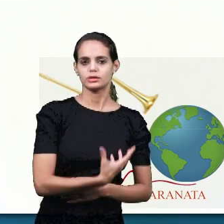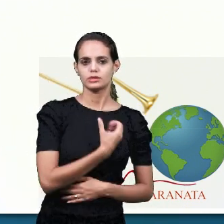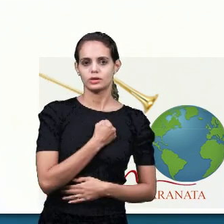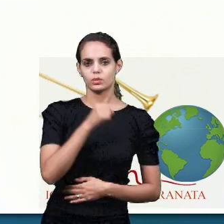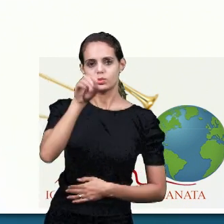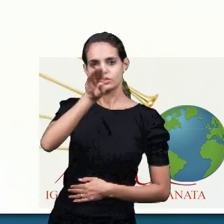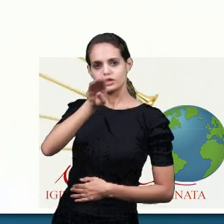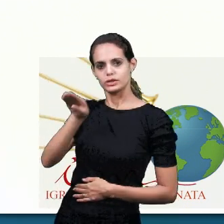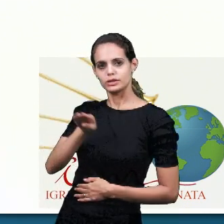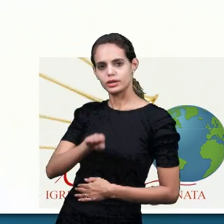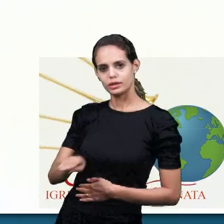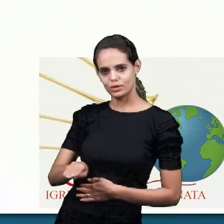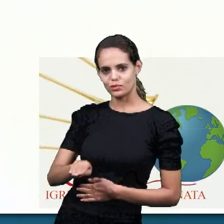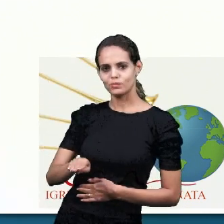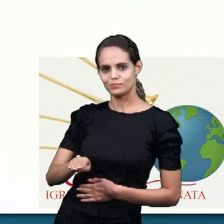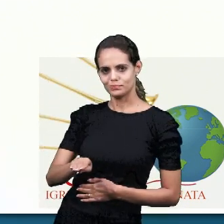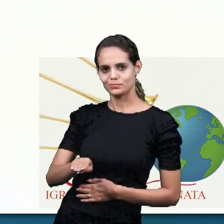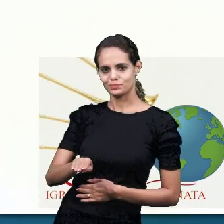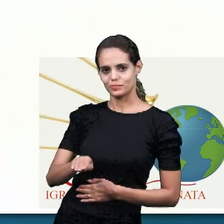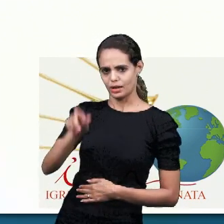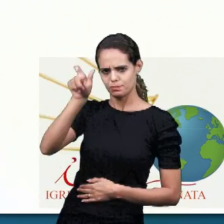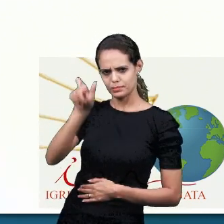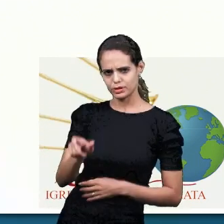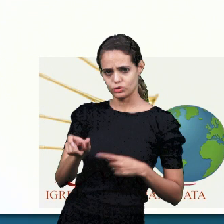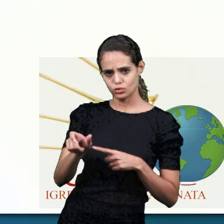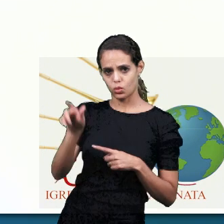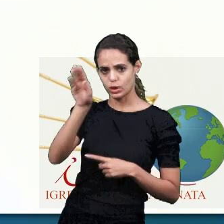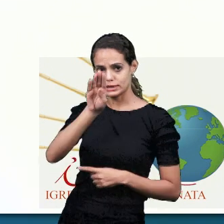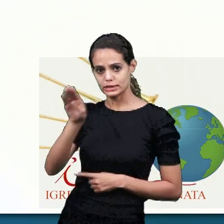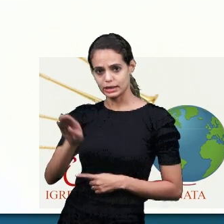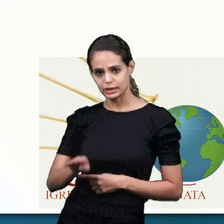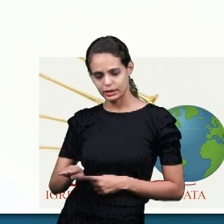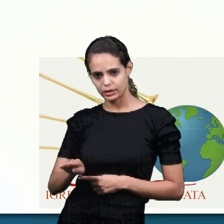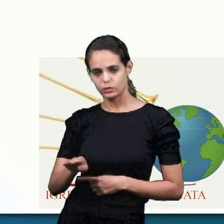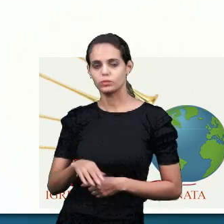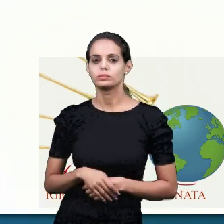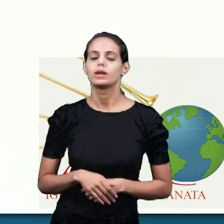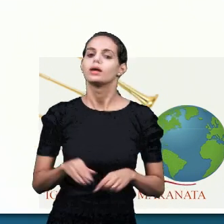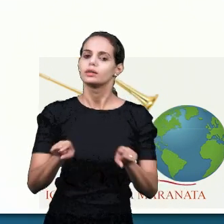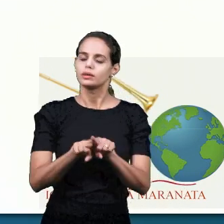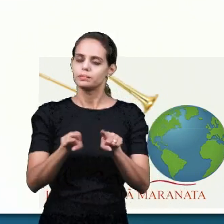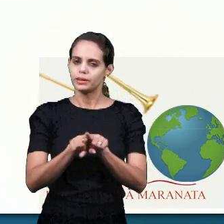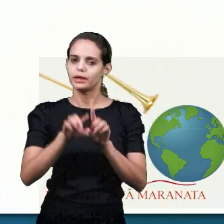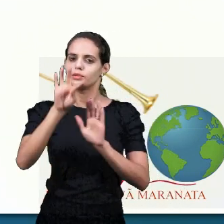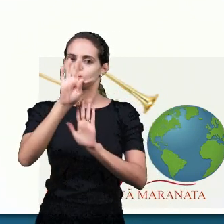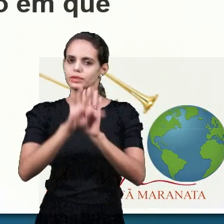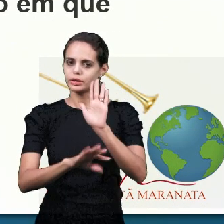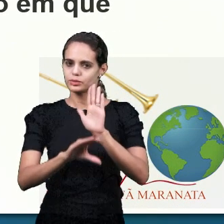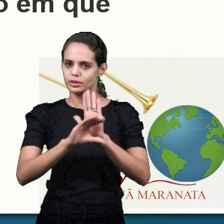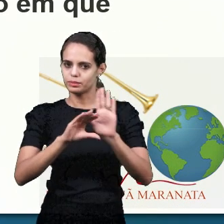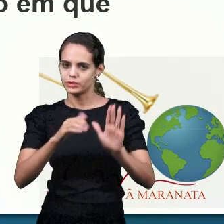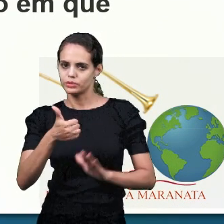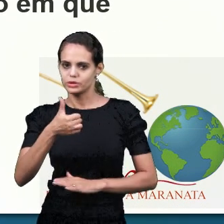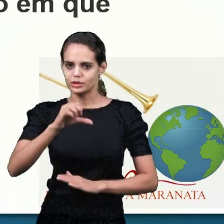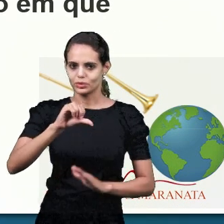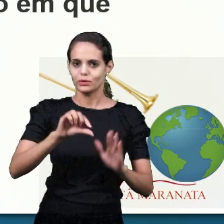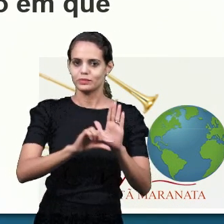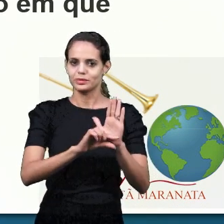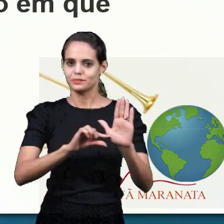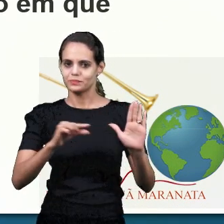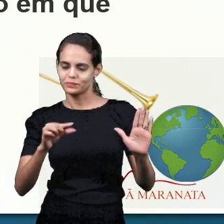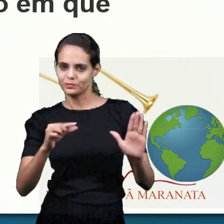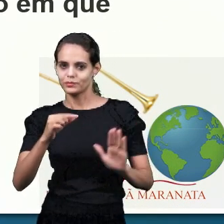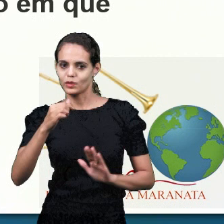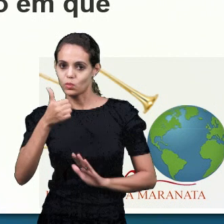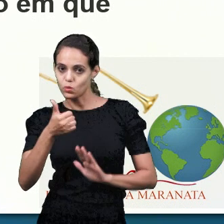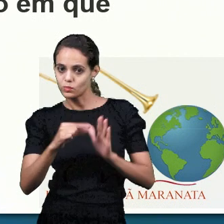Zachée. Même texte, Luc 19, de 1 à 4. Maintenant, il y a un message